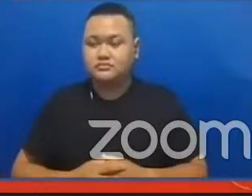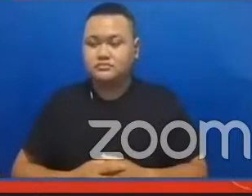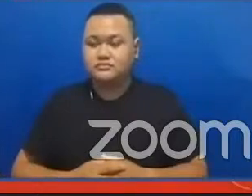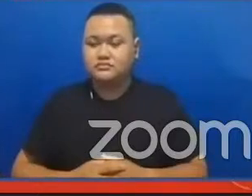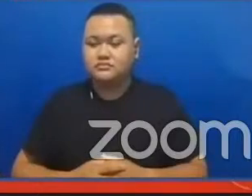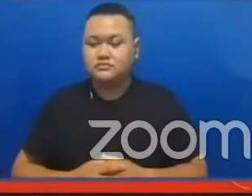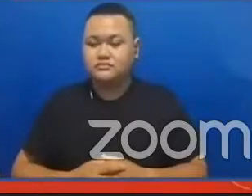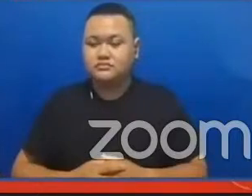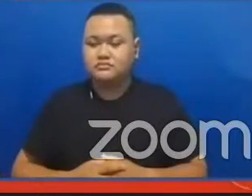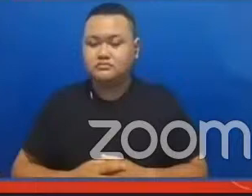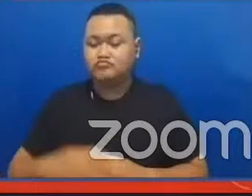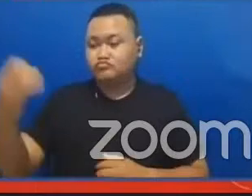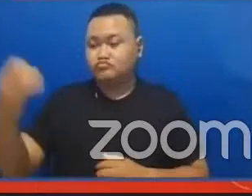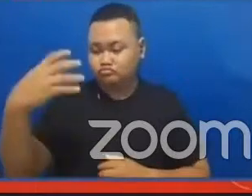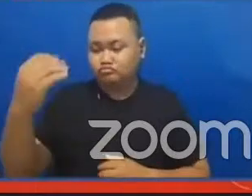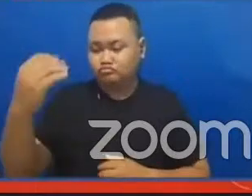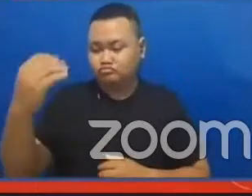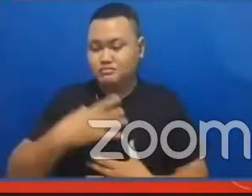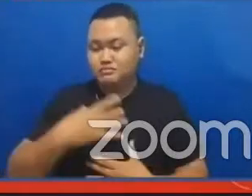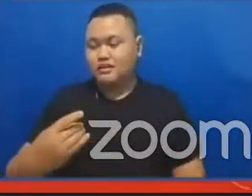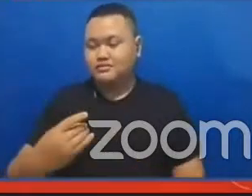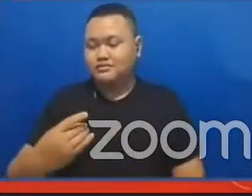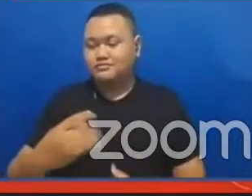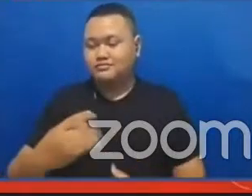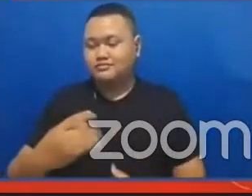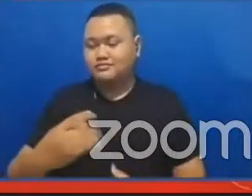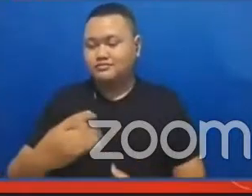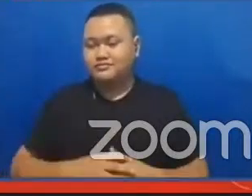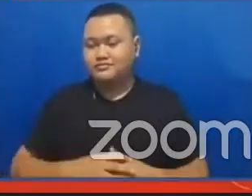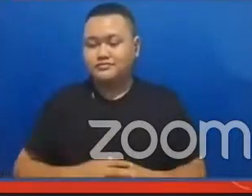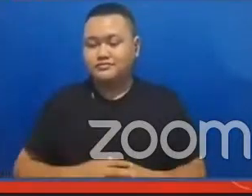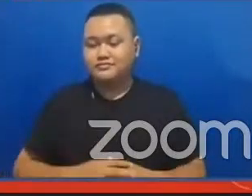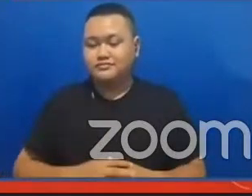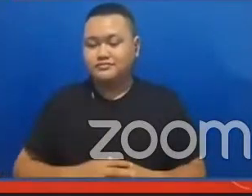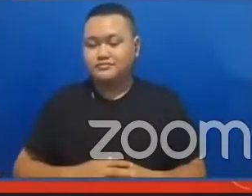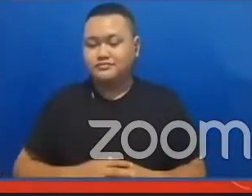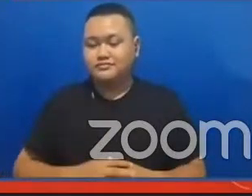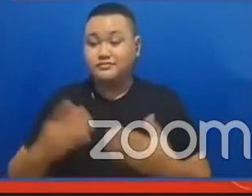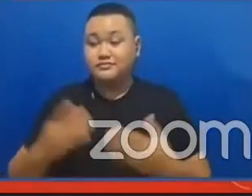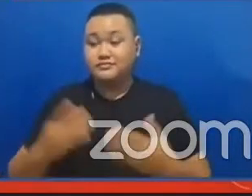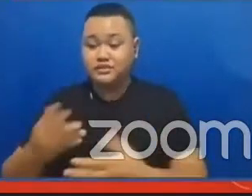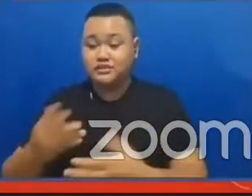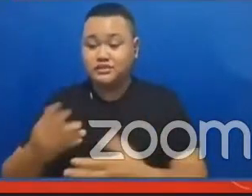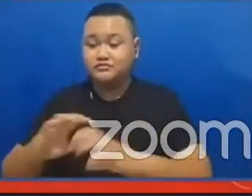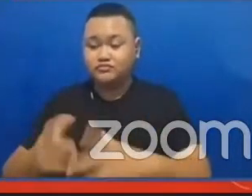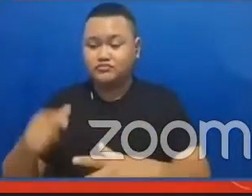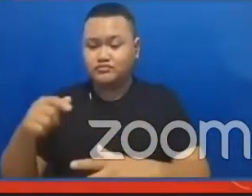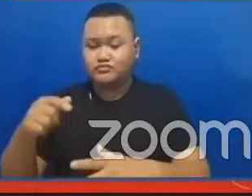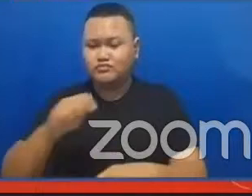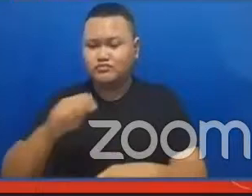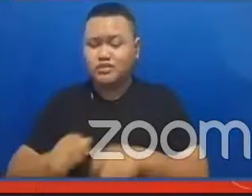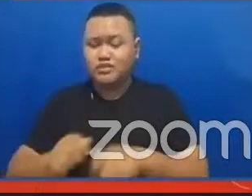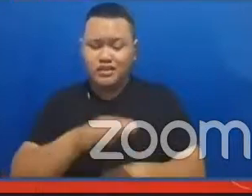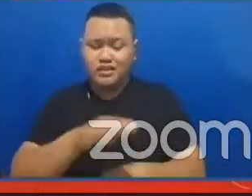Menarik apa yang telah disampaikan oleh Pak Herudin. Nah, ini beliau bahwa kondisi pandemi COVID-19 ini membuat peserta